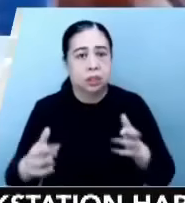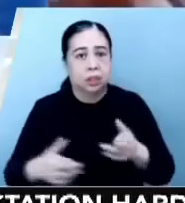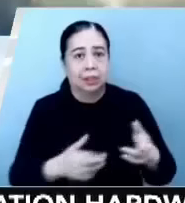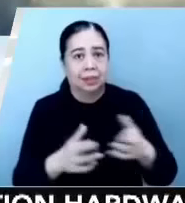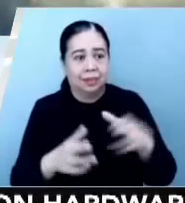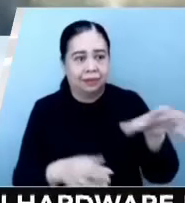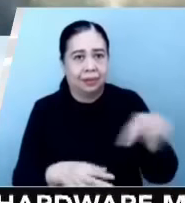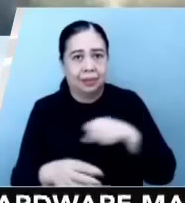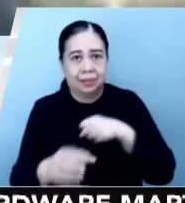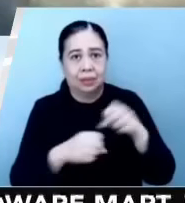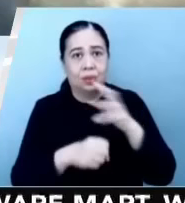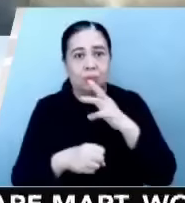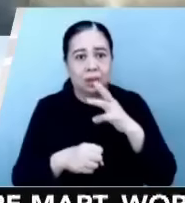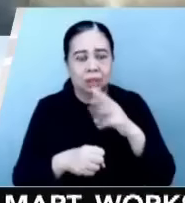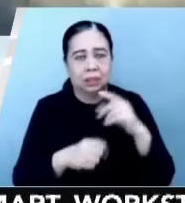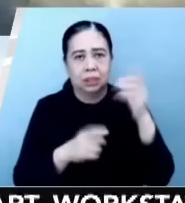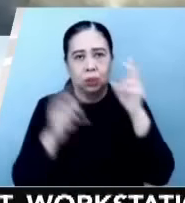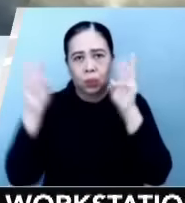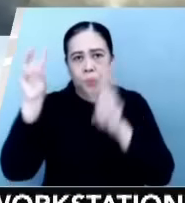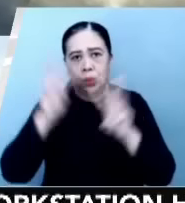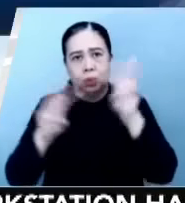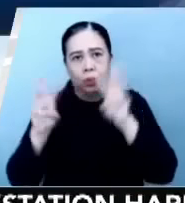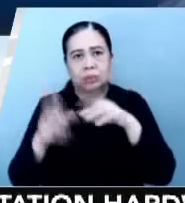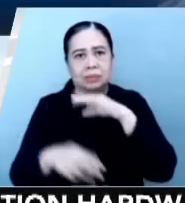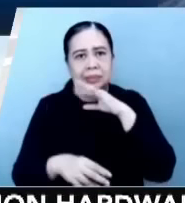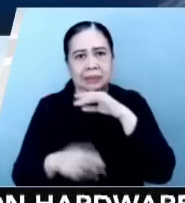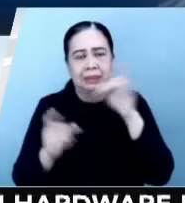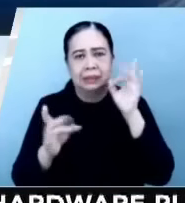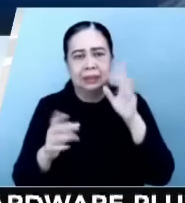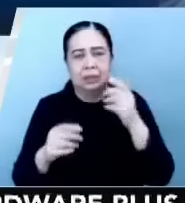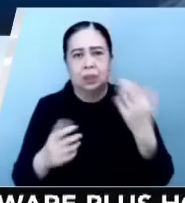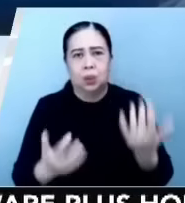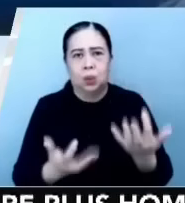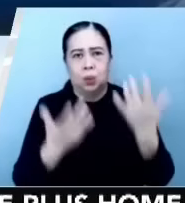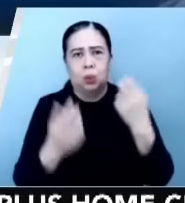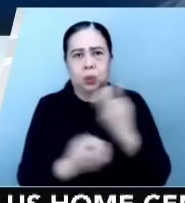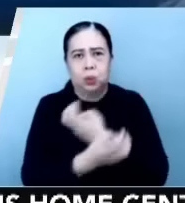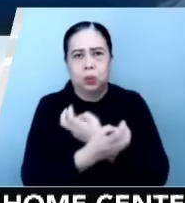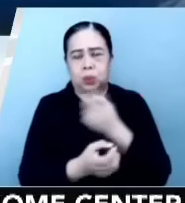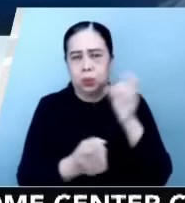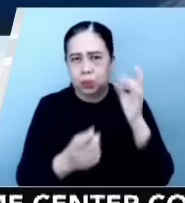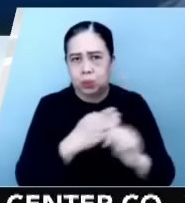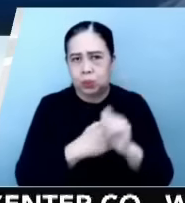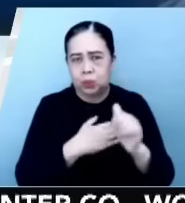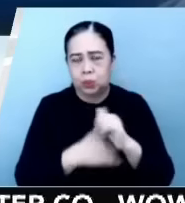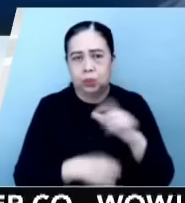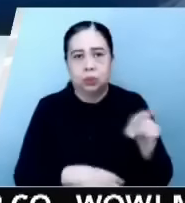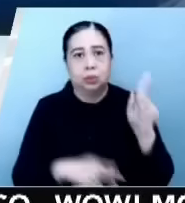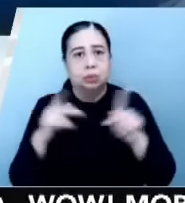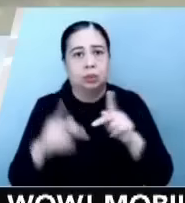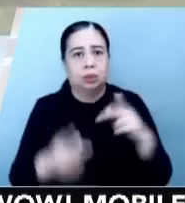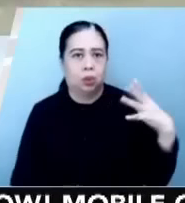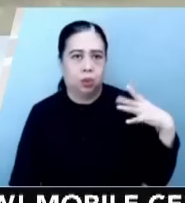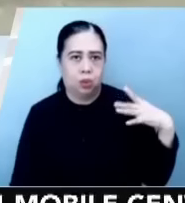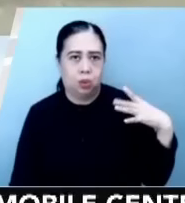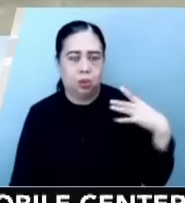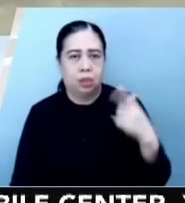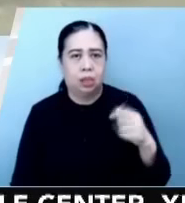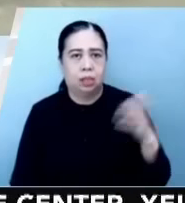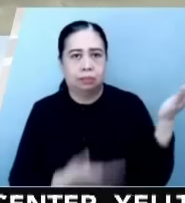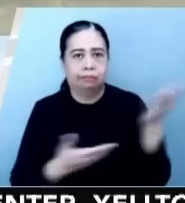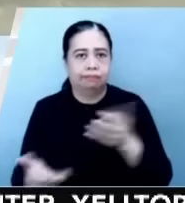tubig, pinangangambahang kontaminado na ng asupring binuga ng bulkan. Kaya ang mga residente naghihintay pa rin ng rasyong tubig